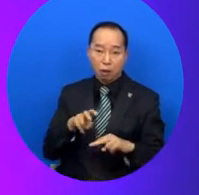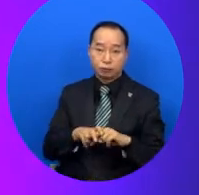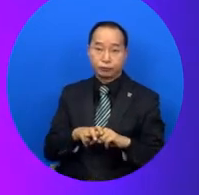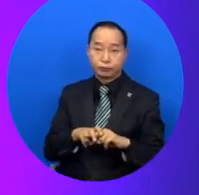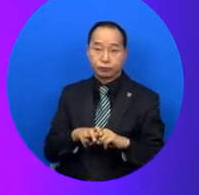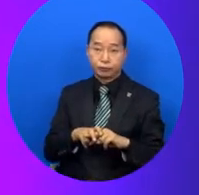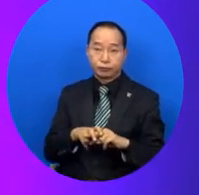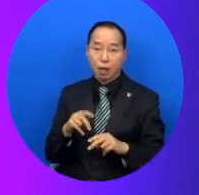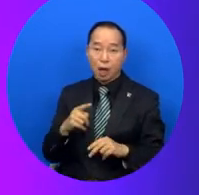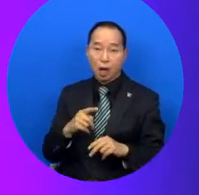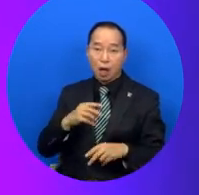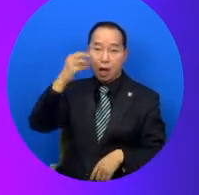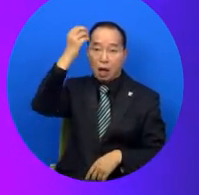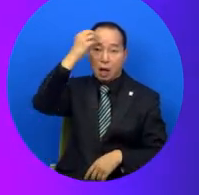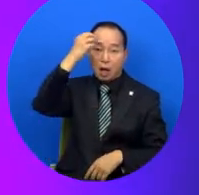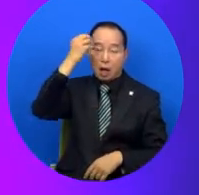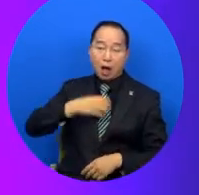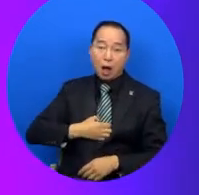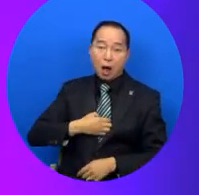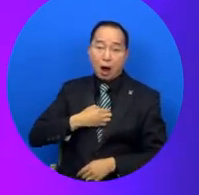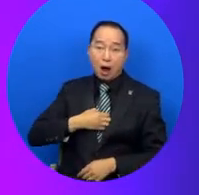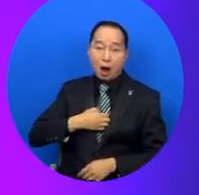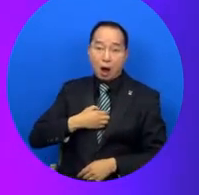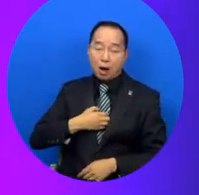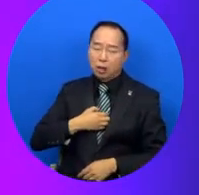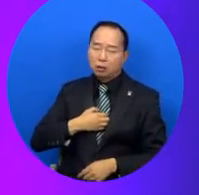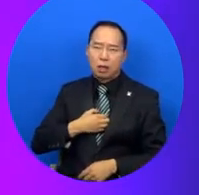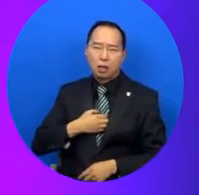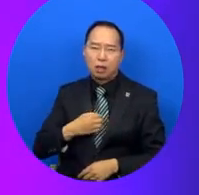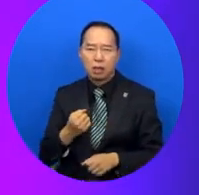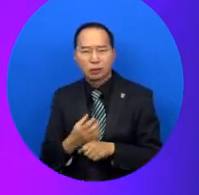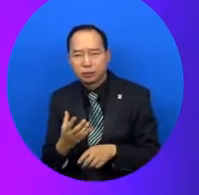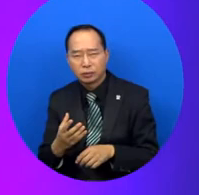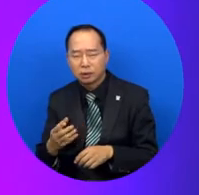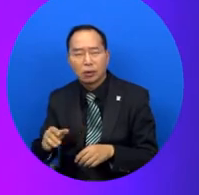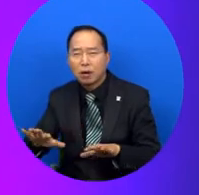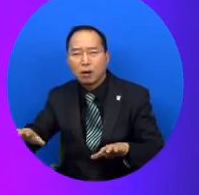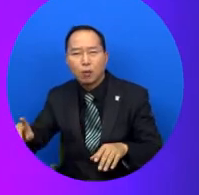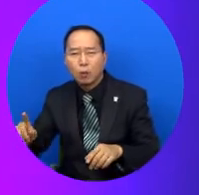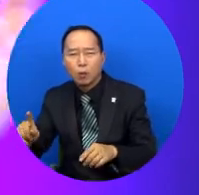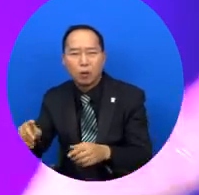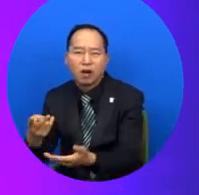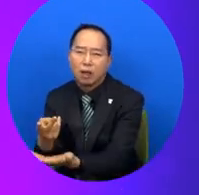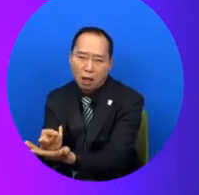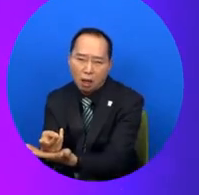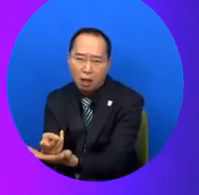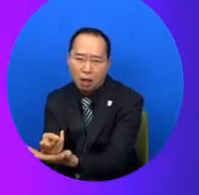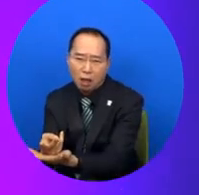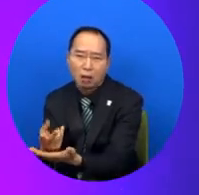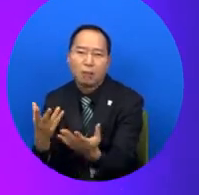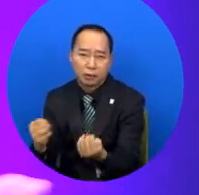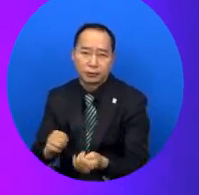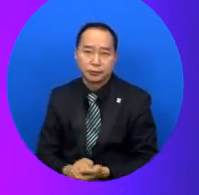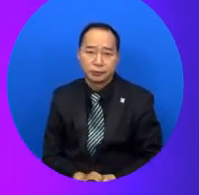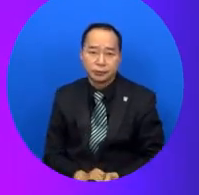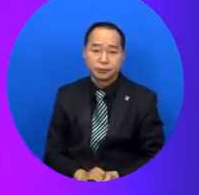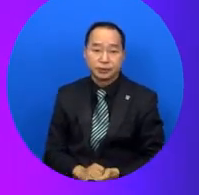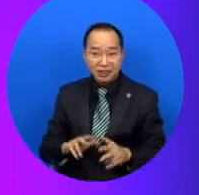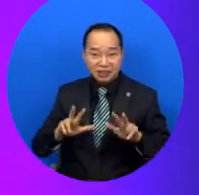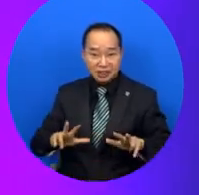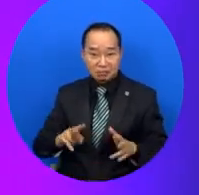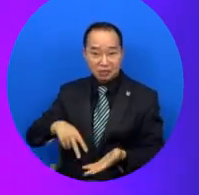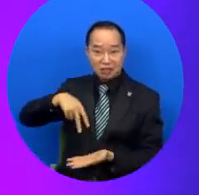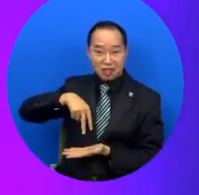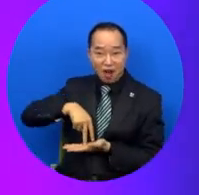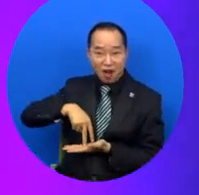없고 잠시만 앉아 있어도 너무 어지럽고 토할 것 같아서 그냥 본능적으로 살기 위해 눕게 되는 그런